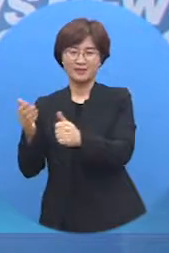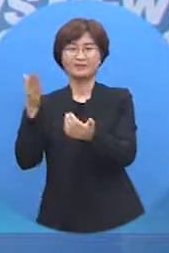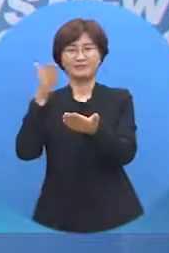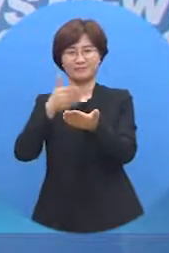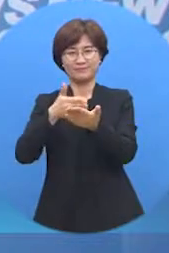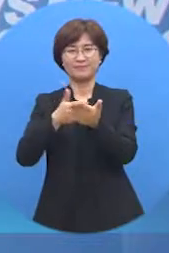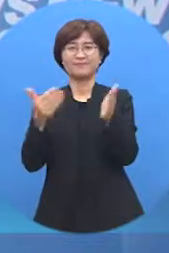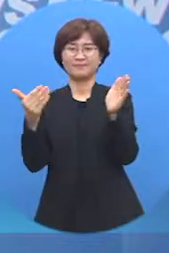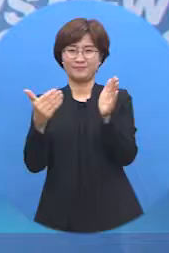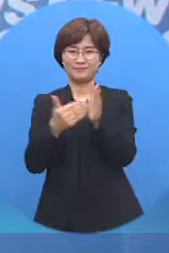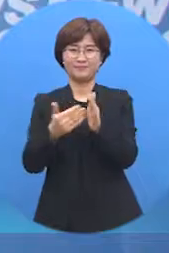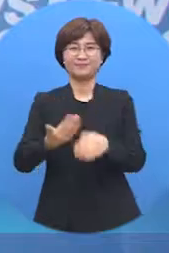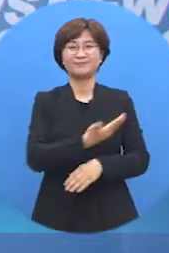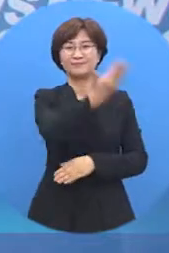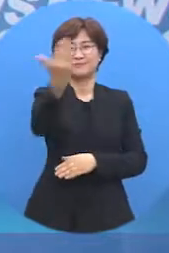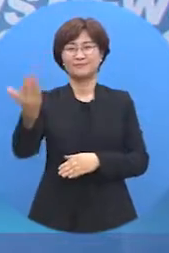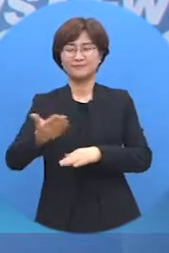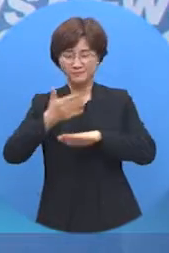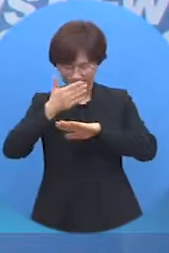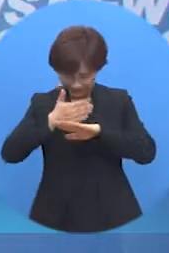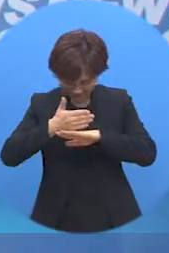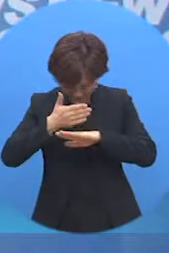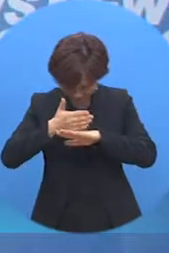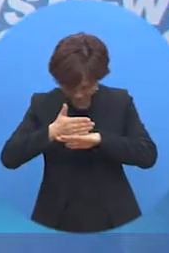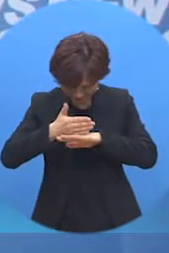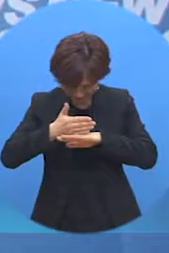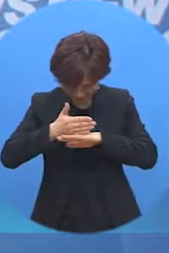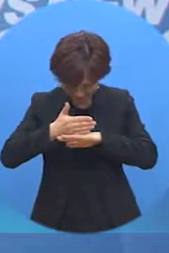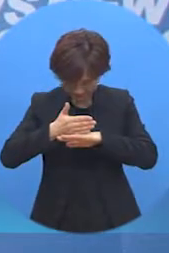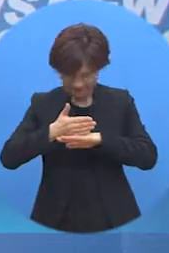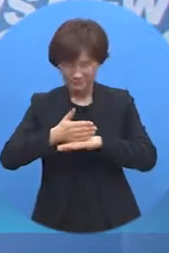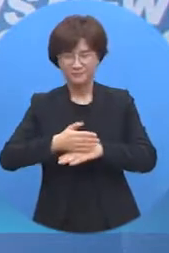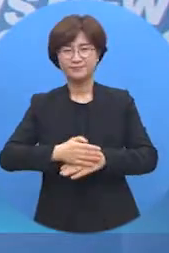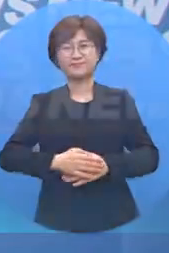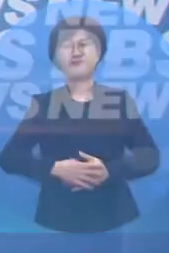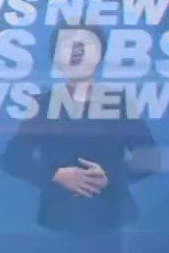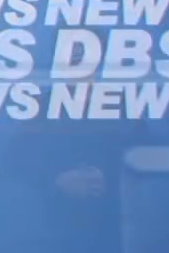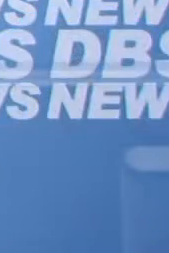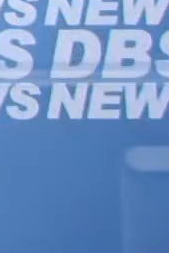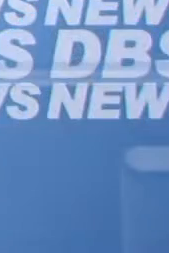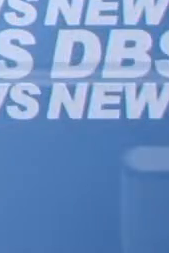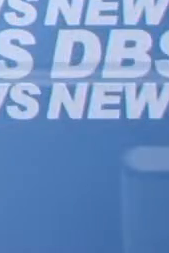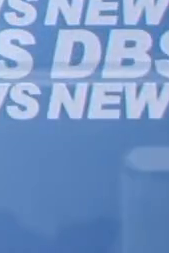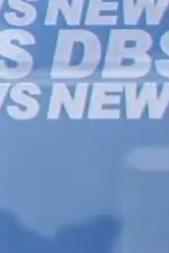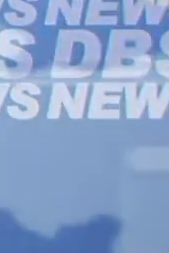입으시기 바랍니다. 이상으로 DBS 주간 뉴스를 마칩니다. 시청해주신 여러분 고맙습니다.